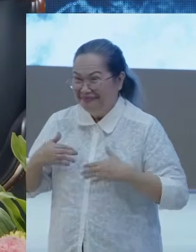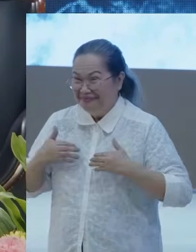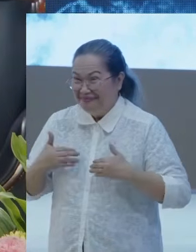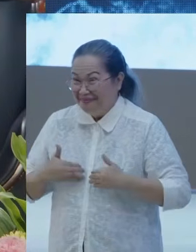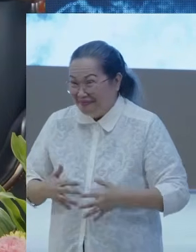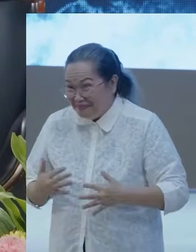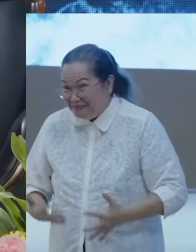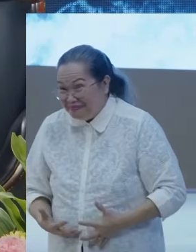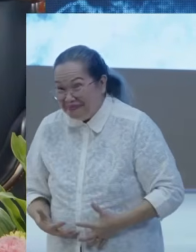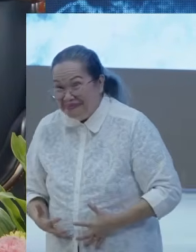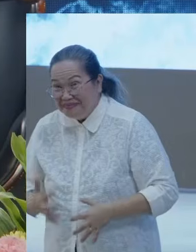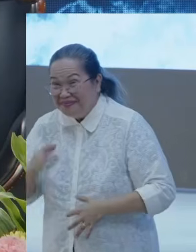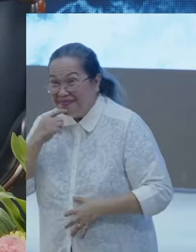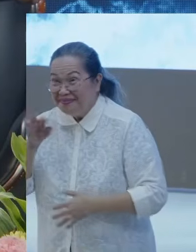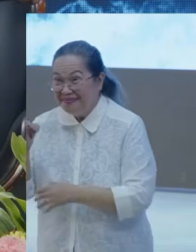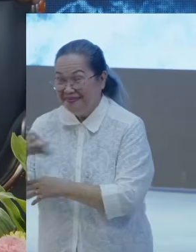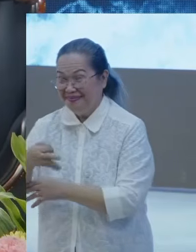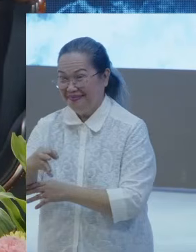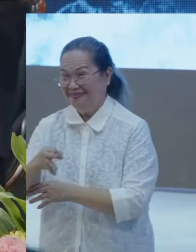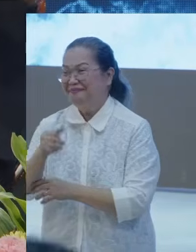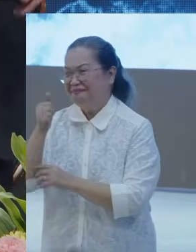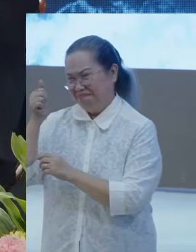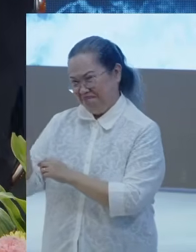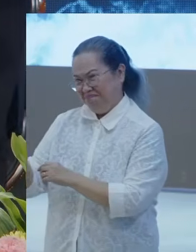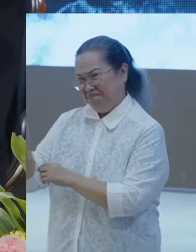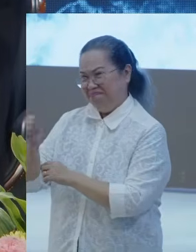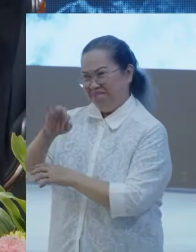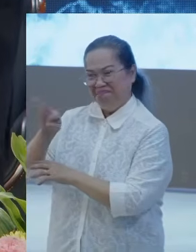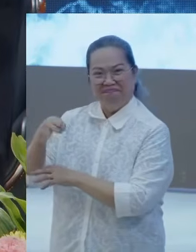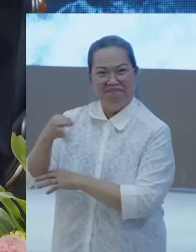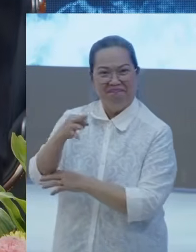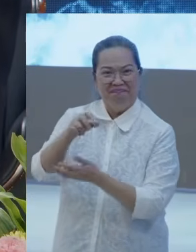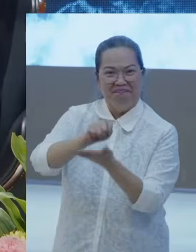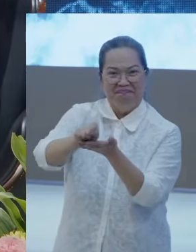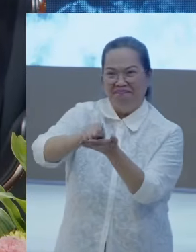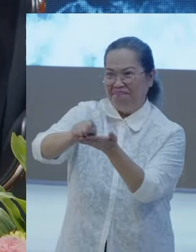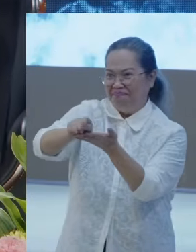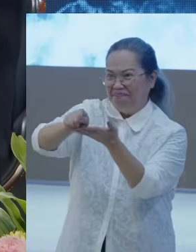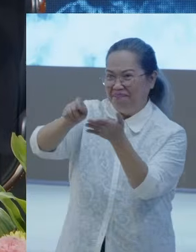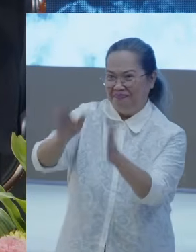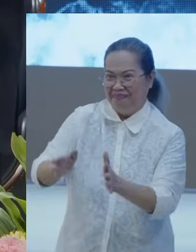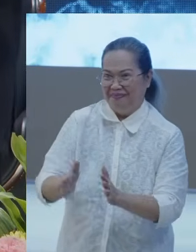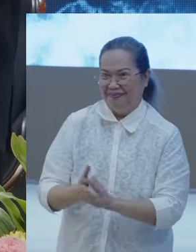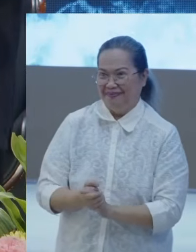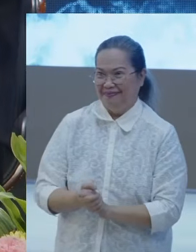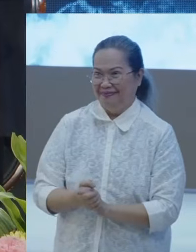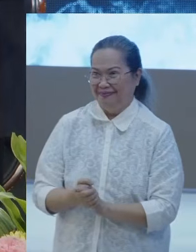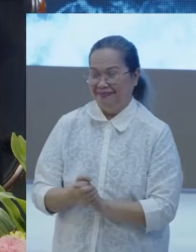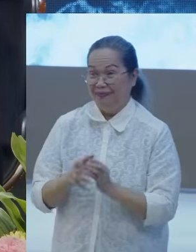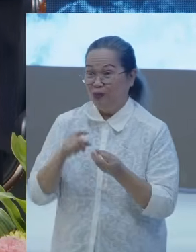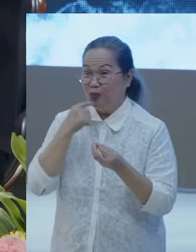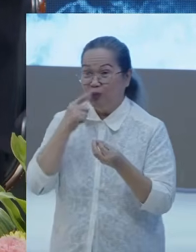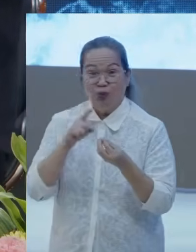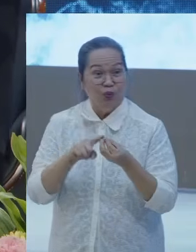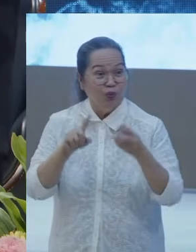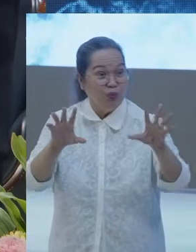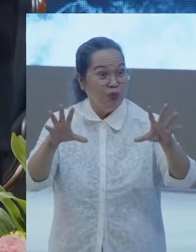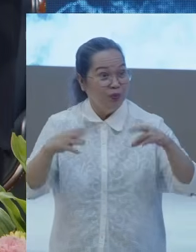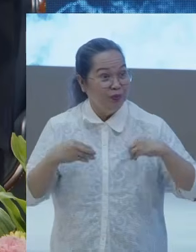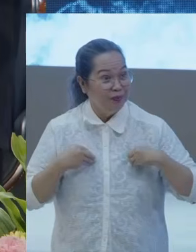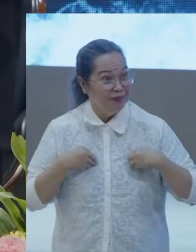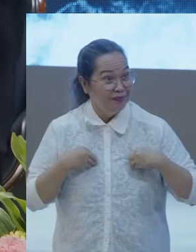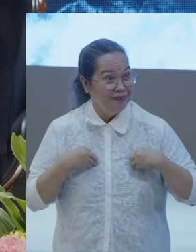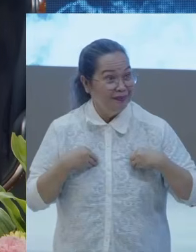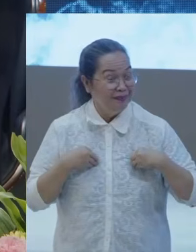So sinulat niya ito mismo at ang original na tumanggap nitong sulat na ito,